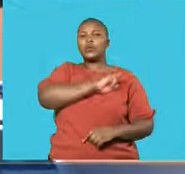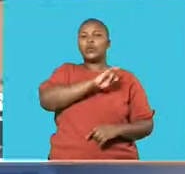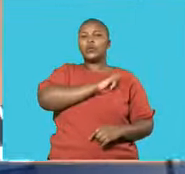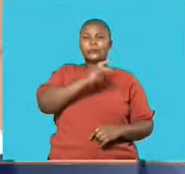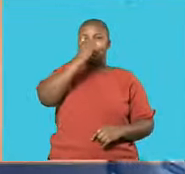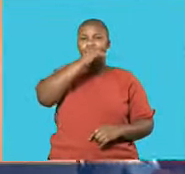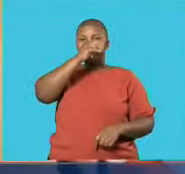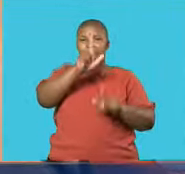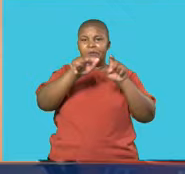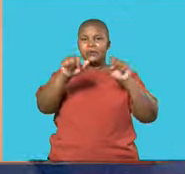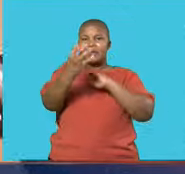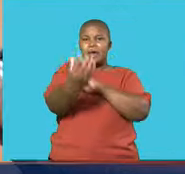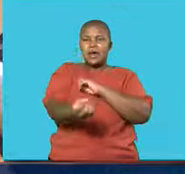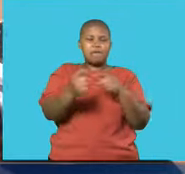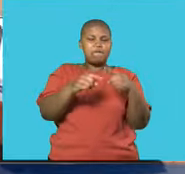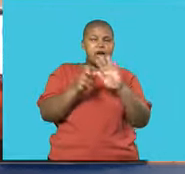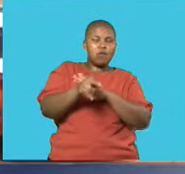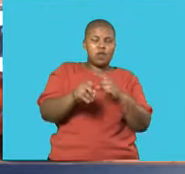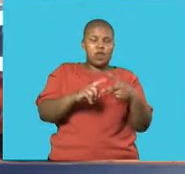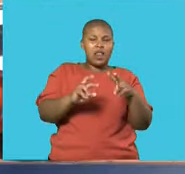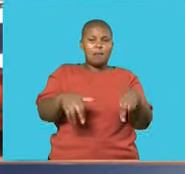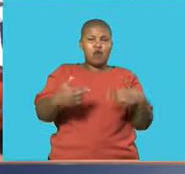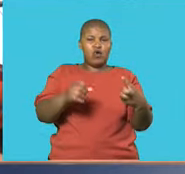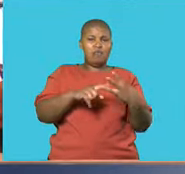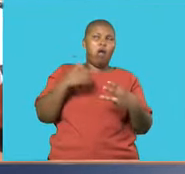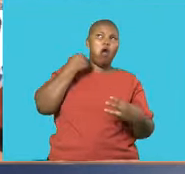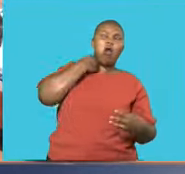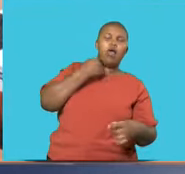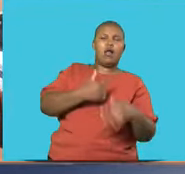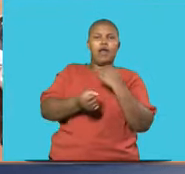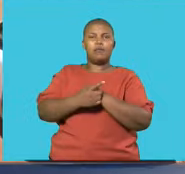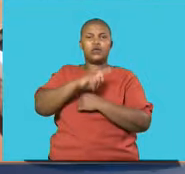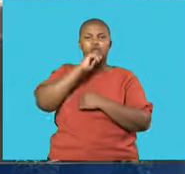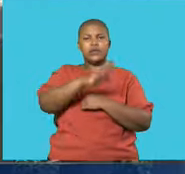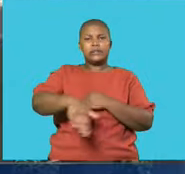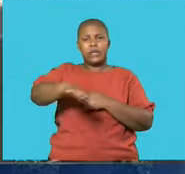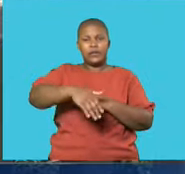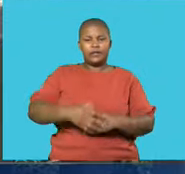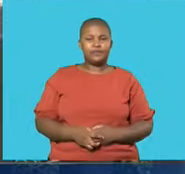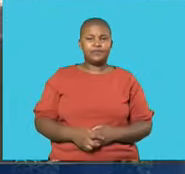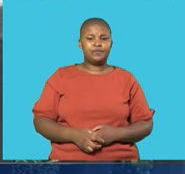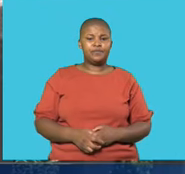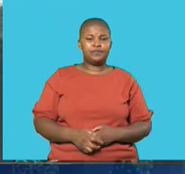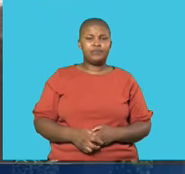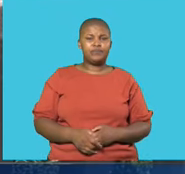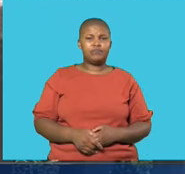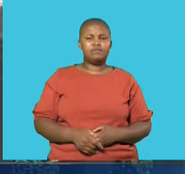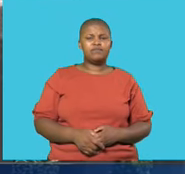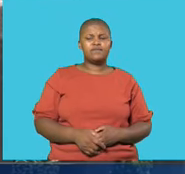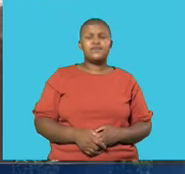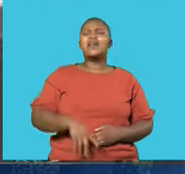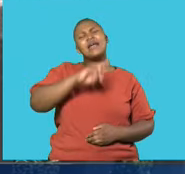inkunzi ezibabulale zinokubeze ngokocansa abantu besifazane. Sitrayile ukuthi sibehlise noma